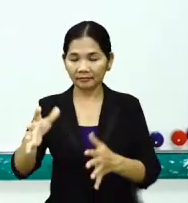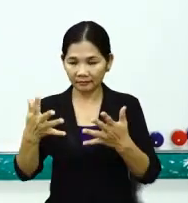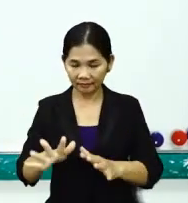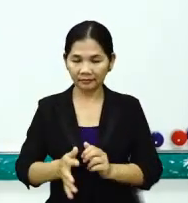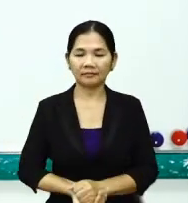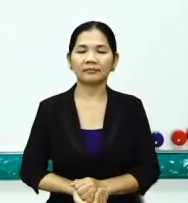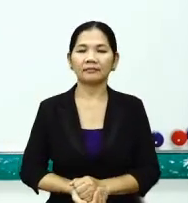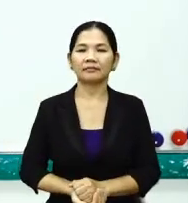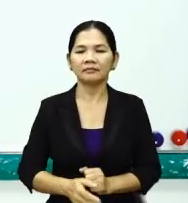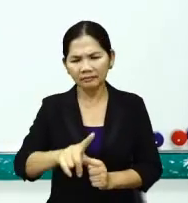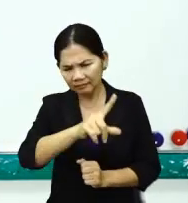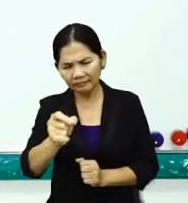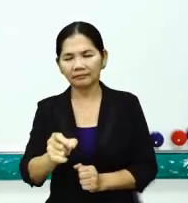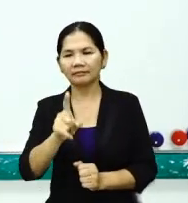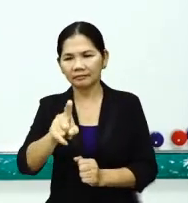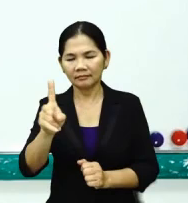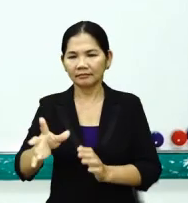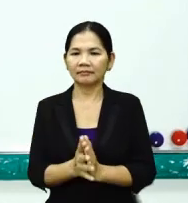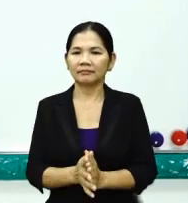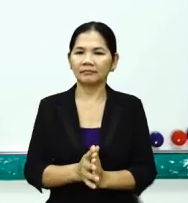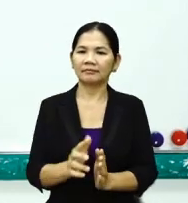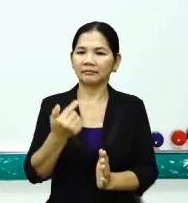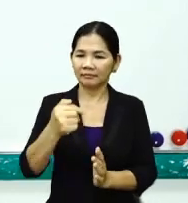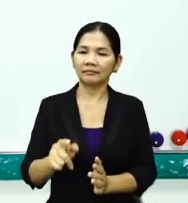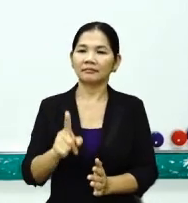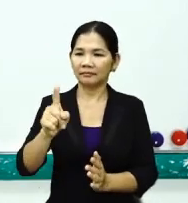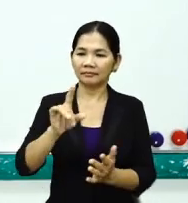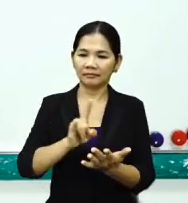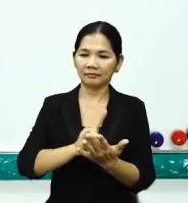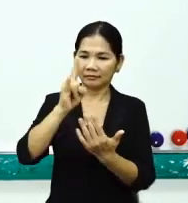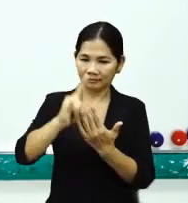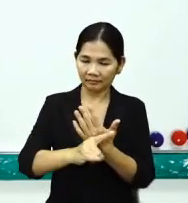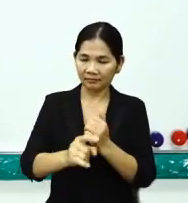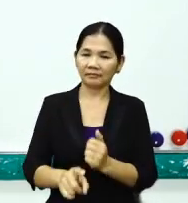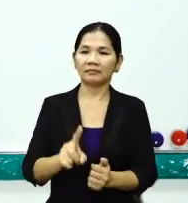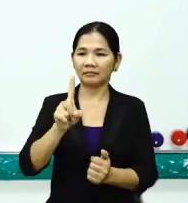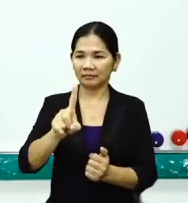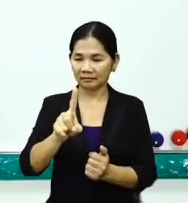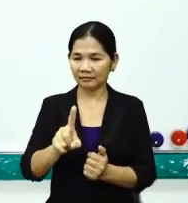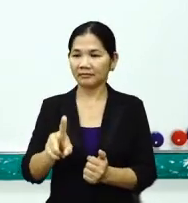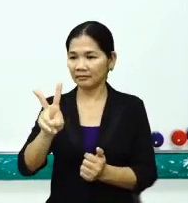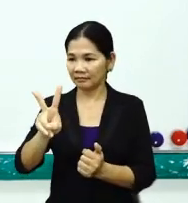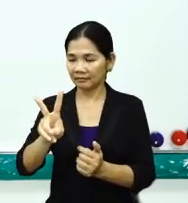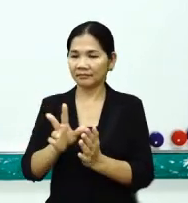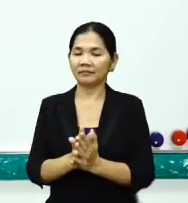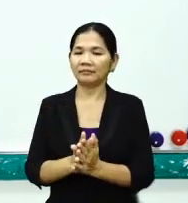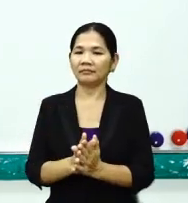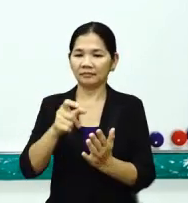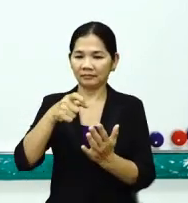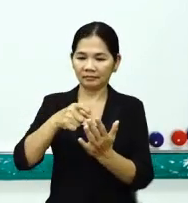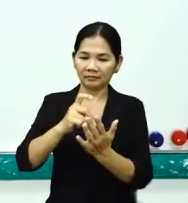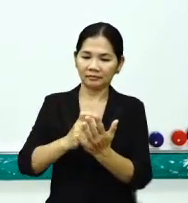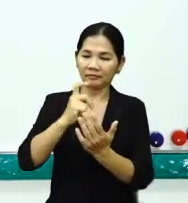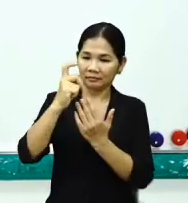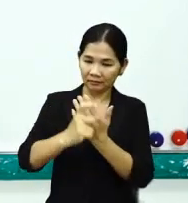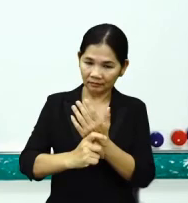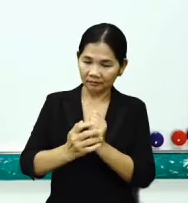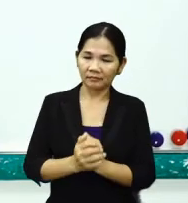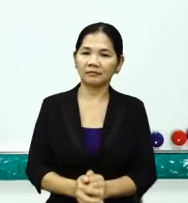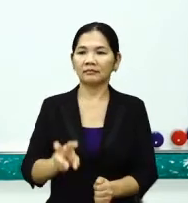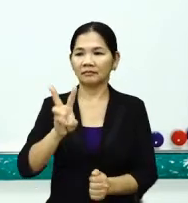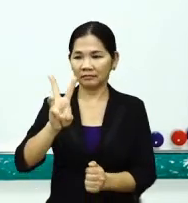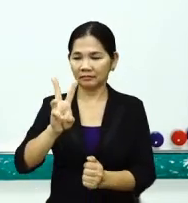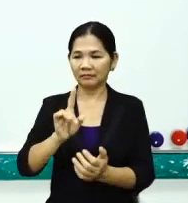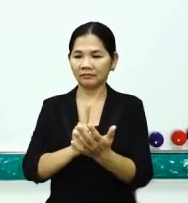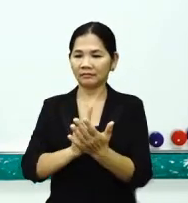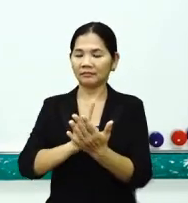đám tì mùi khai mắc ra bì sọt nà khai cung phèng tì